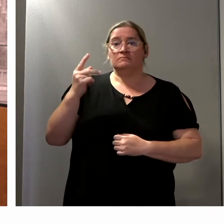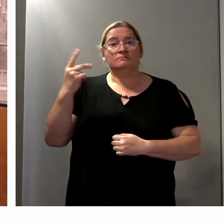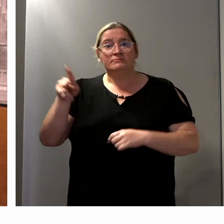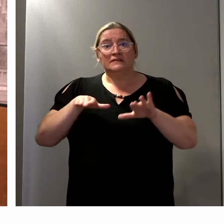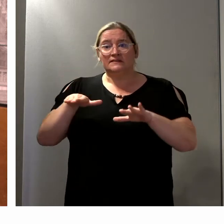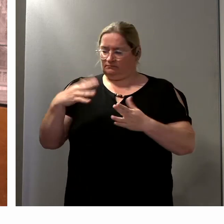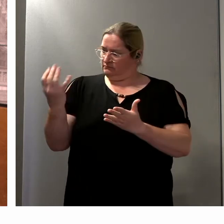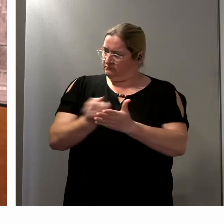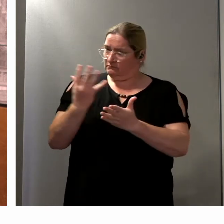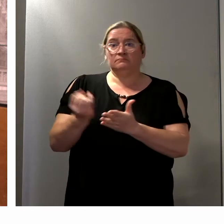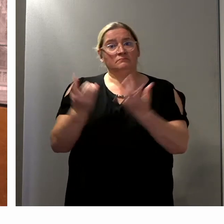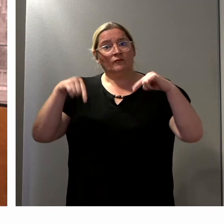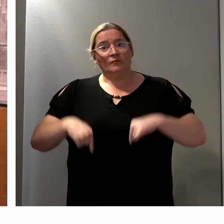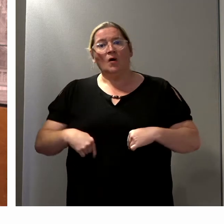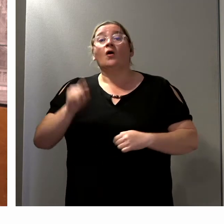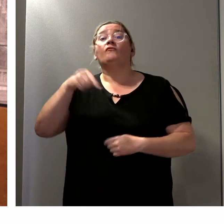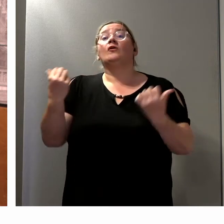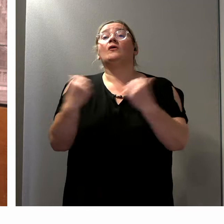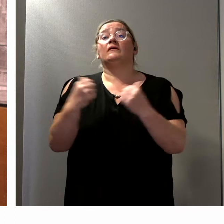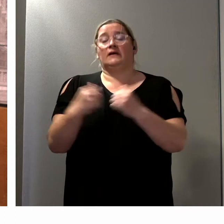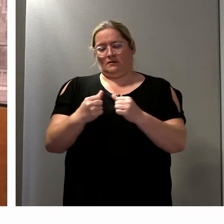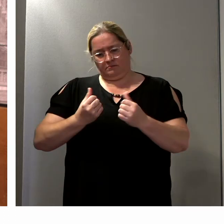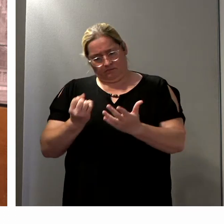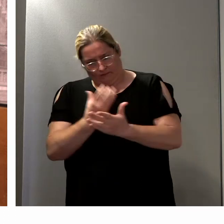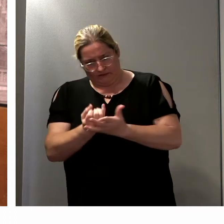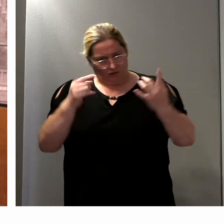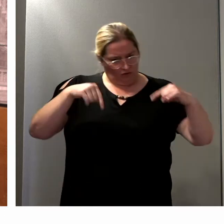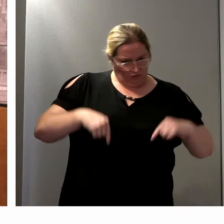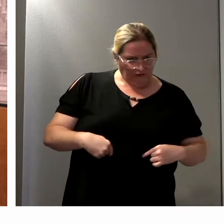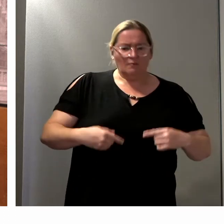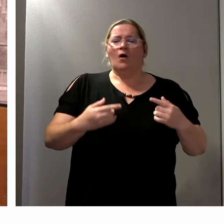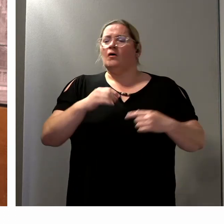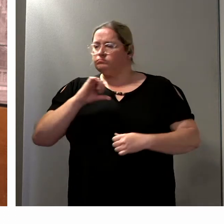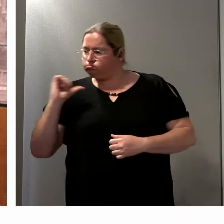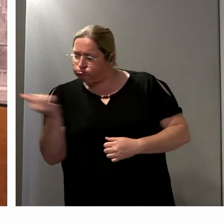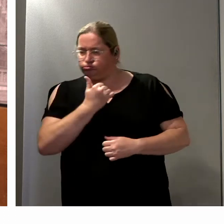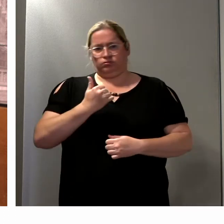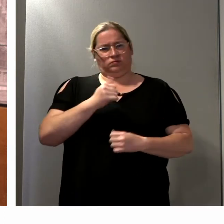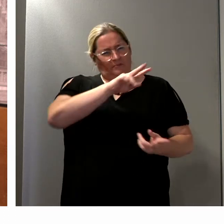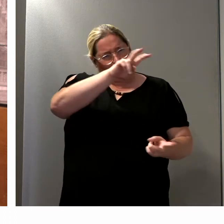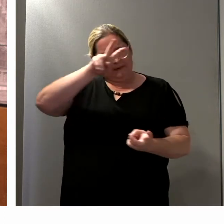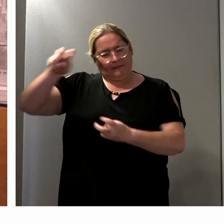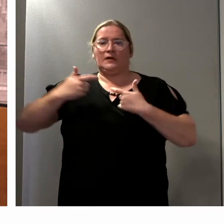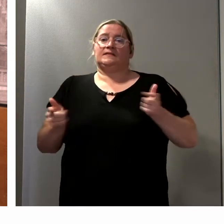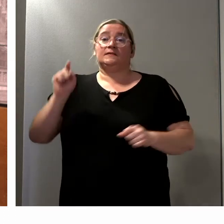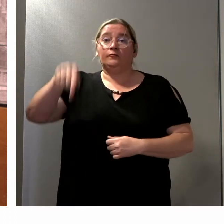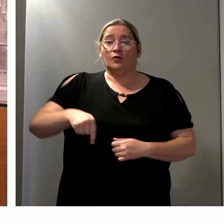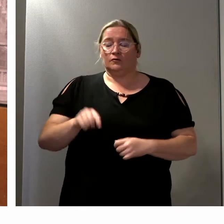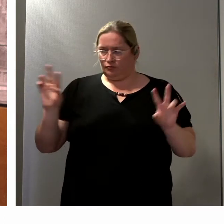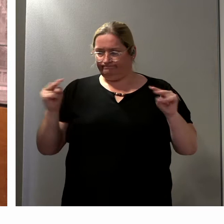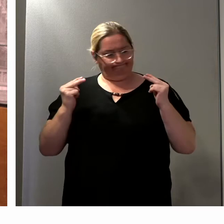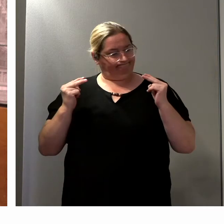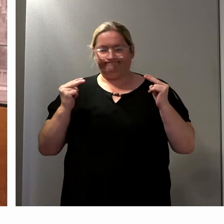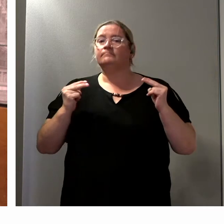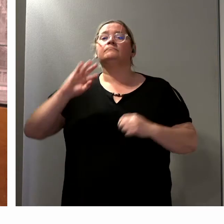la communication gouvernementale et plus largement de l'État accessible. Donc finalement, on s'est dit